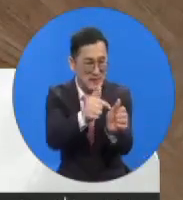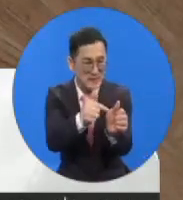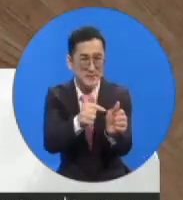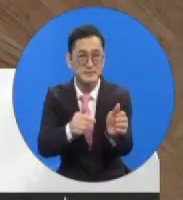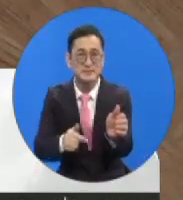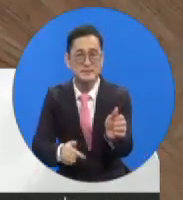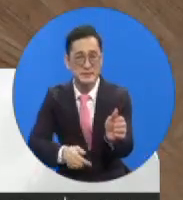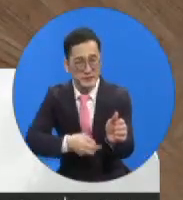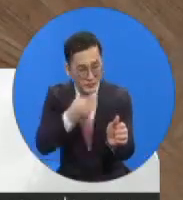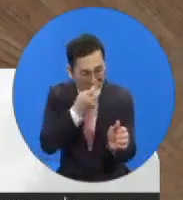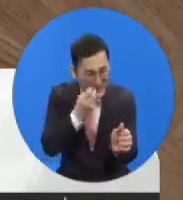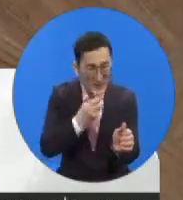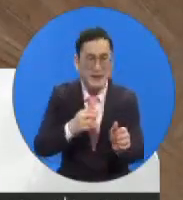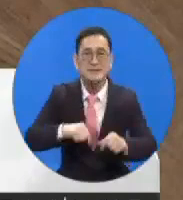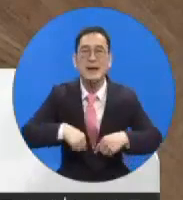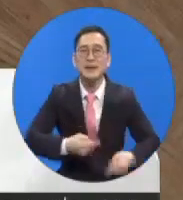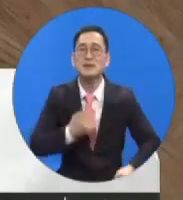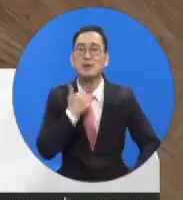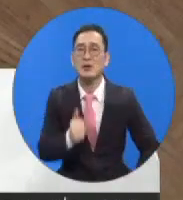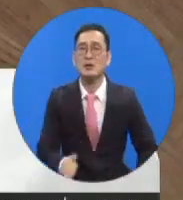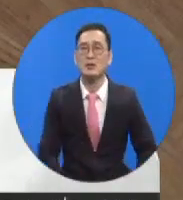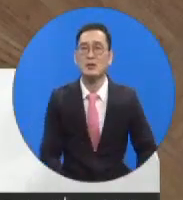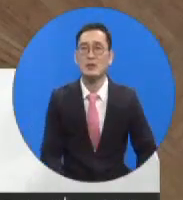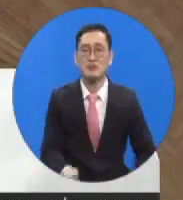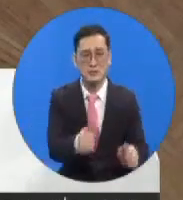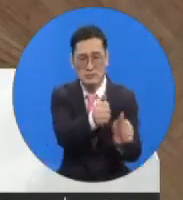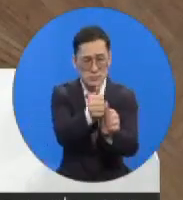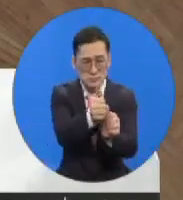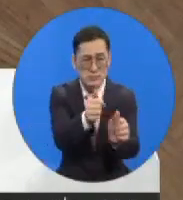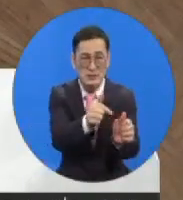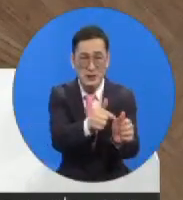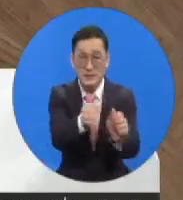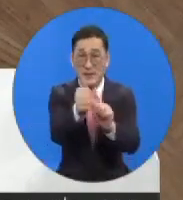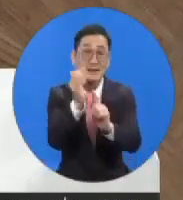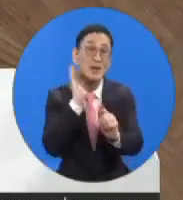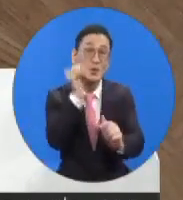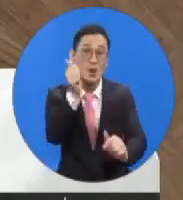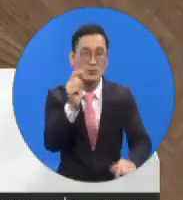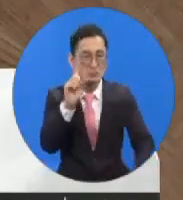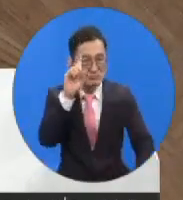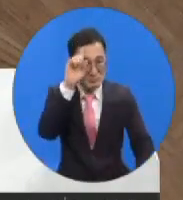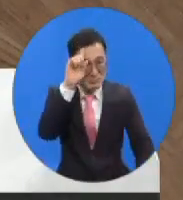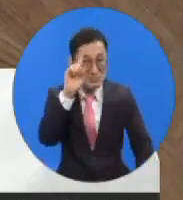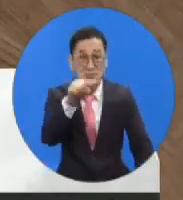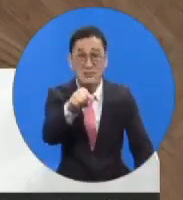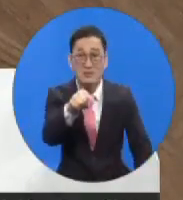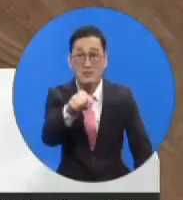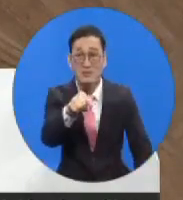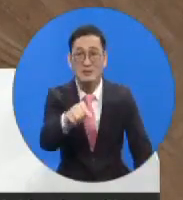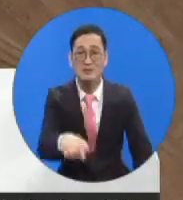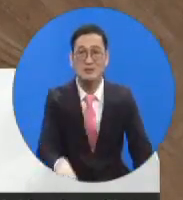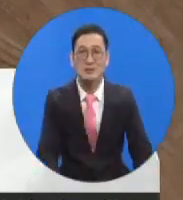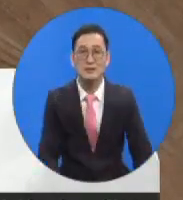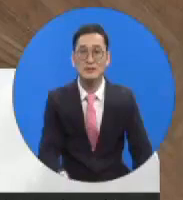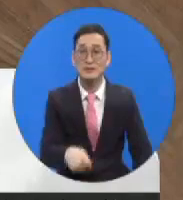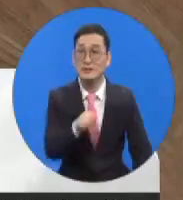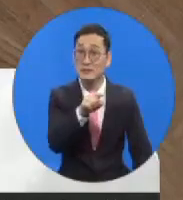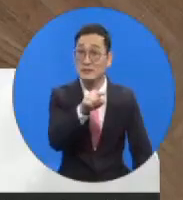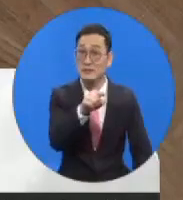적이 있었는데 대통령 측근을 수사했으니까 당시 대통령이 얼마나 불편하겠습니까? 예. 거기에 참여했던